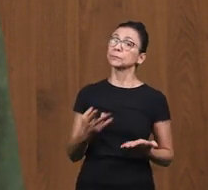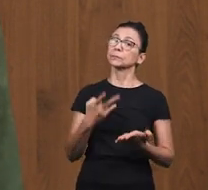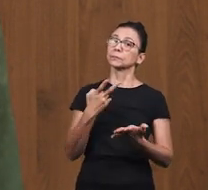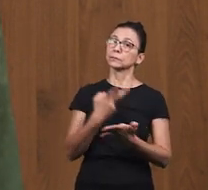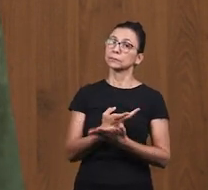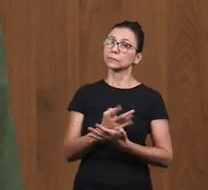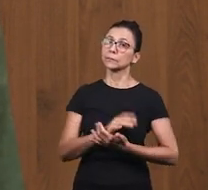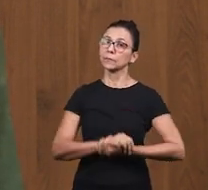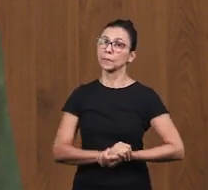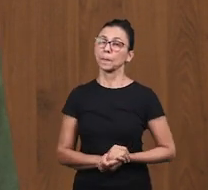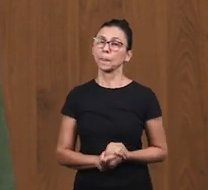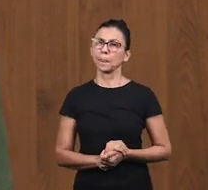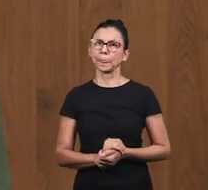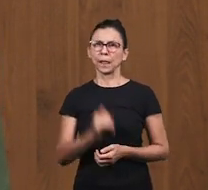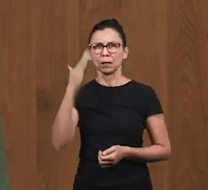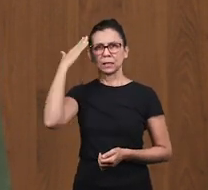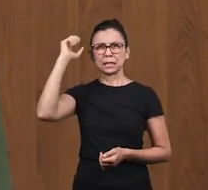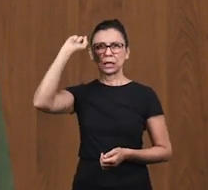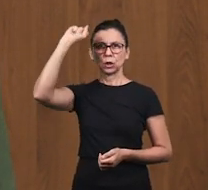Seigneur. Donc,